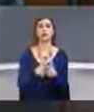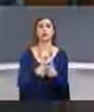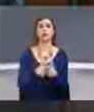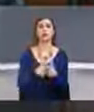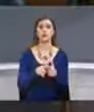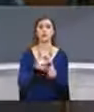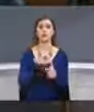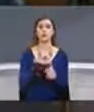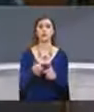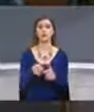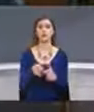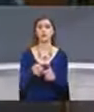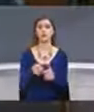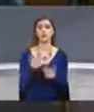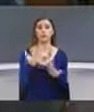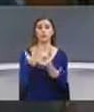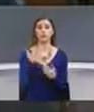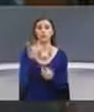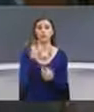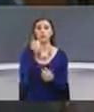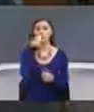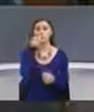më kjo nuk është diskriminim gjinor.